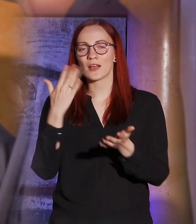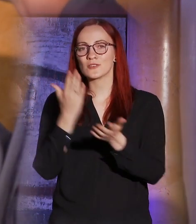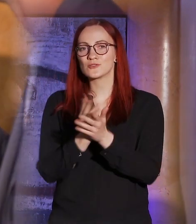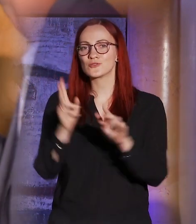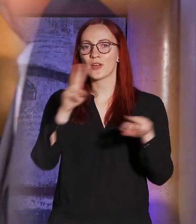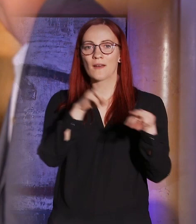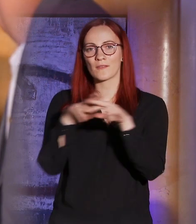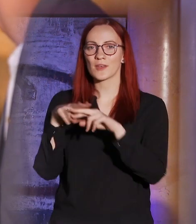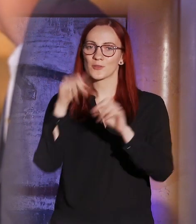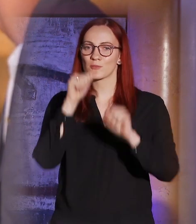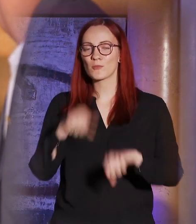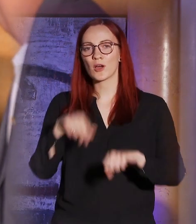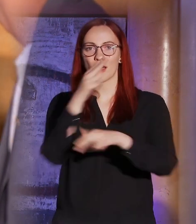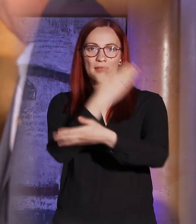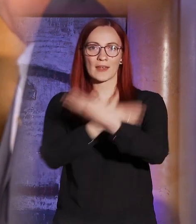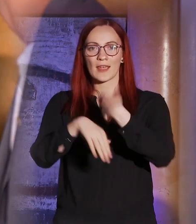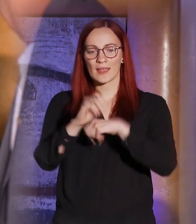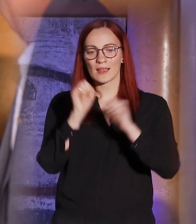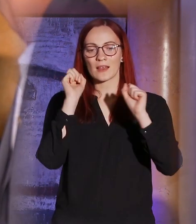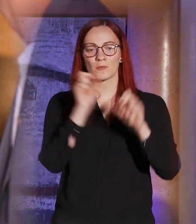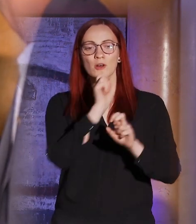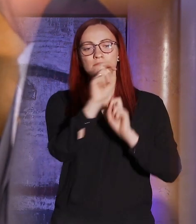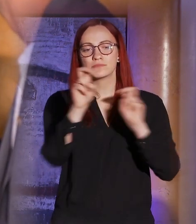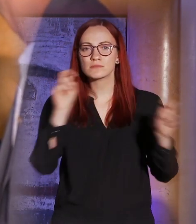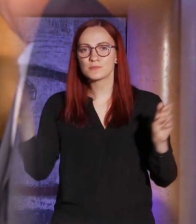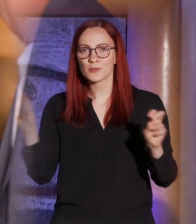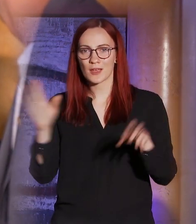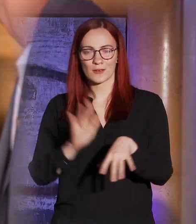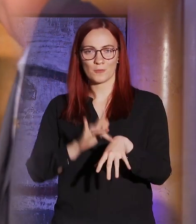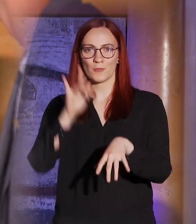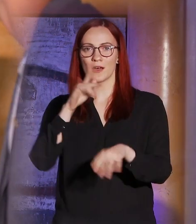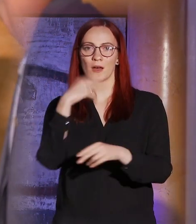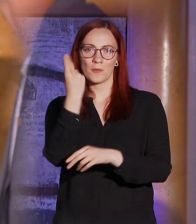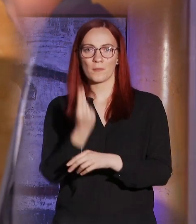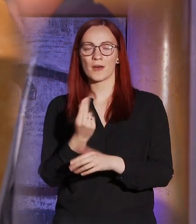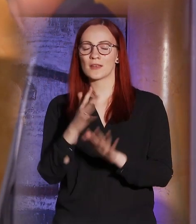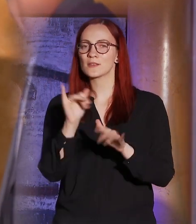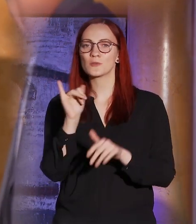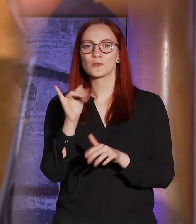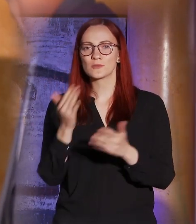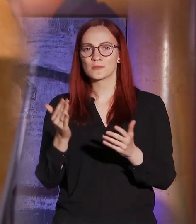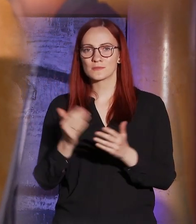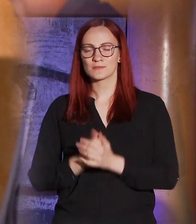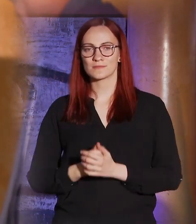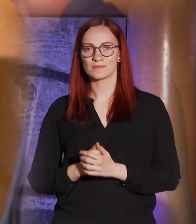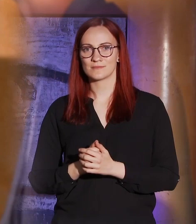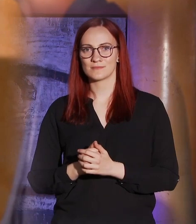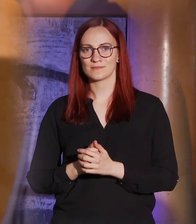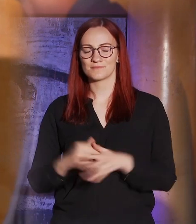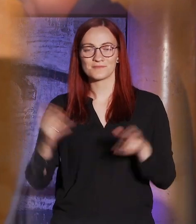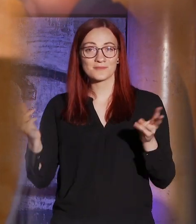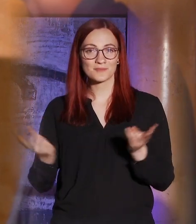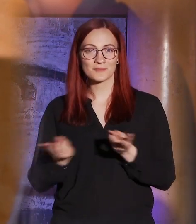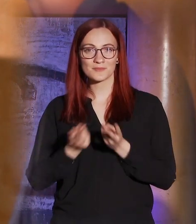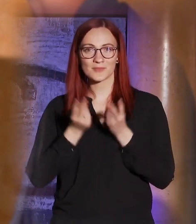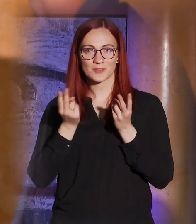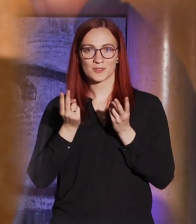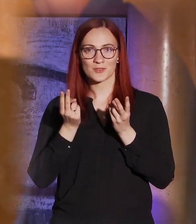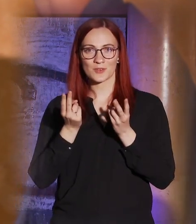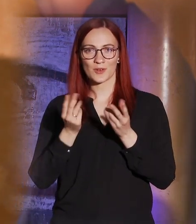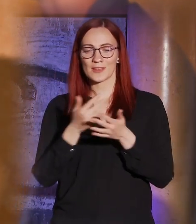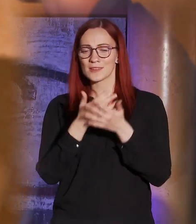neįgalėjų žmonės atsigręžti, nuvykti ir patirti tą meną? Nu, tikrai džiugu, kad